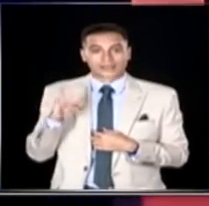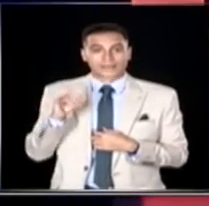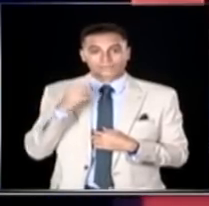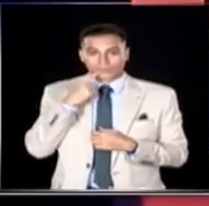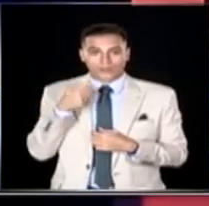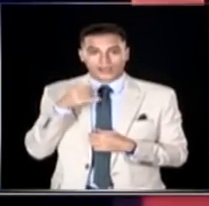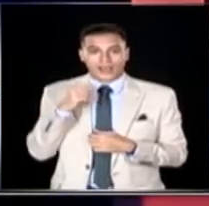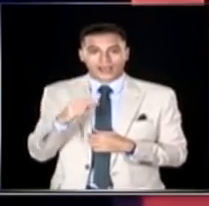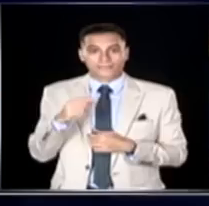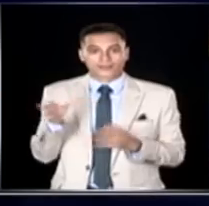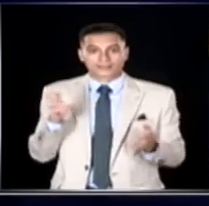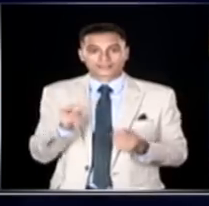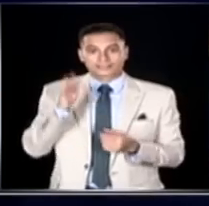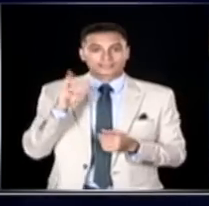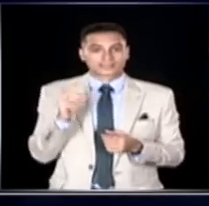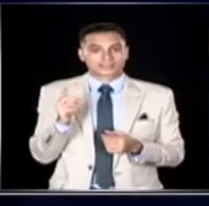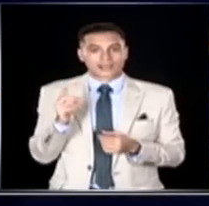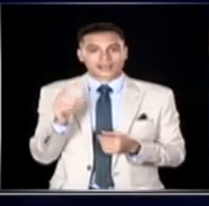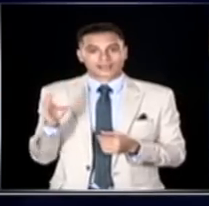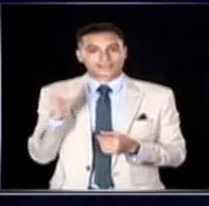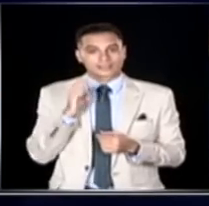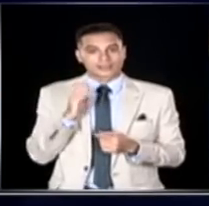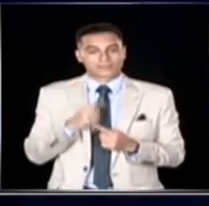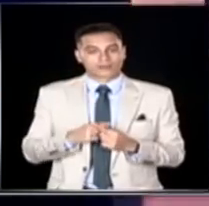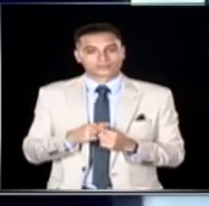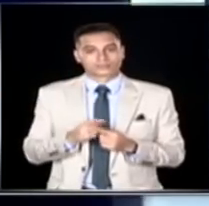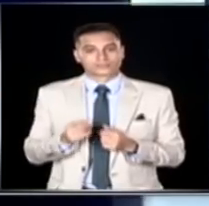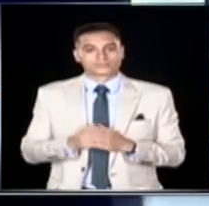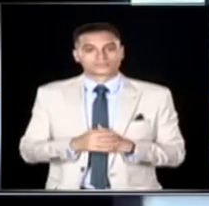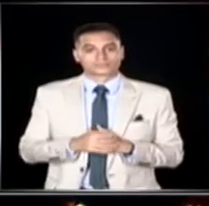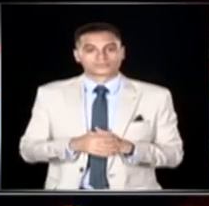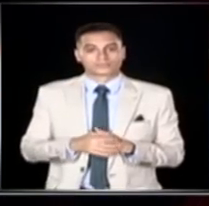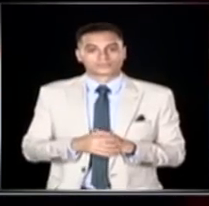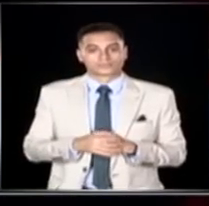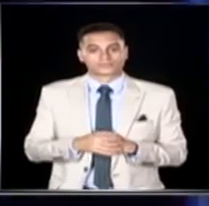أحمد زاهر. أحمد زاهر. إجابة خاطئة.